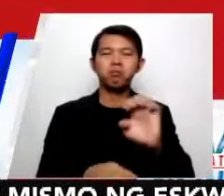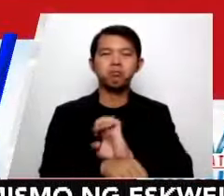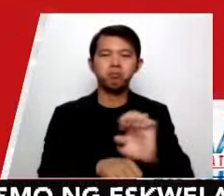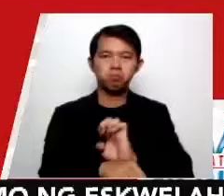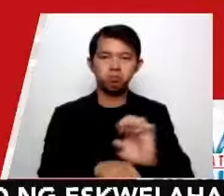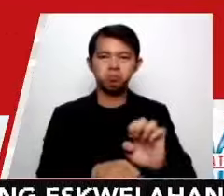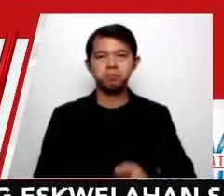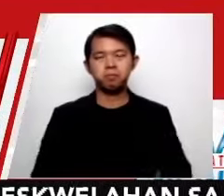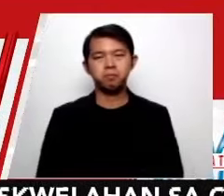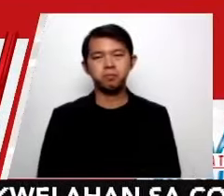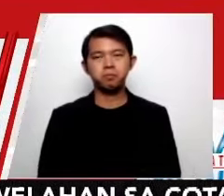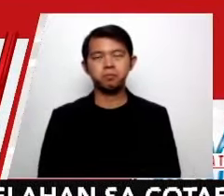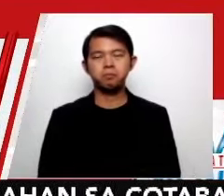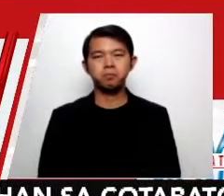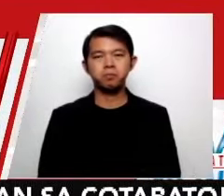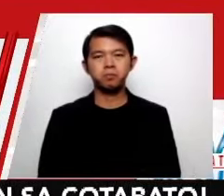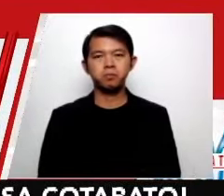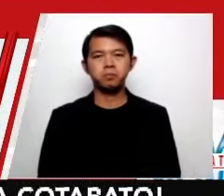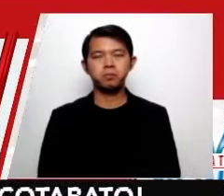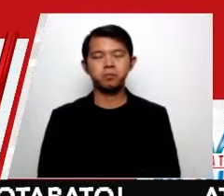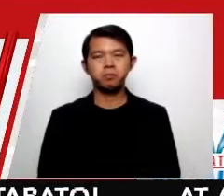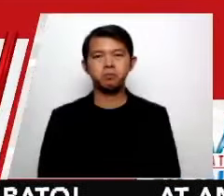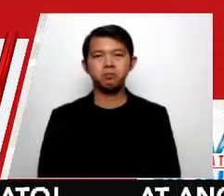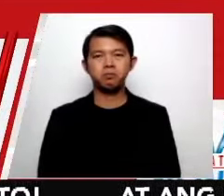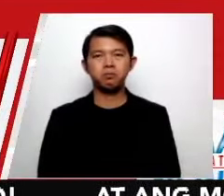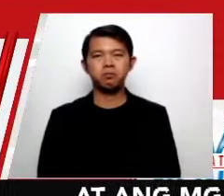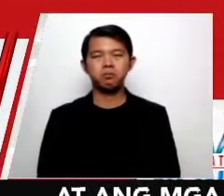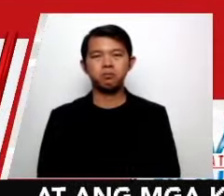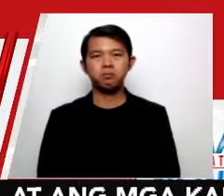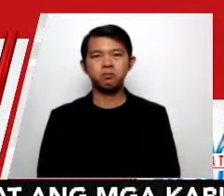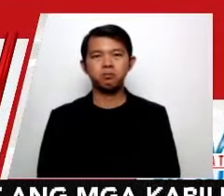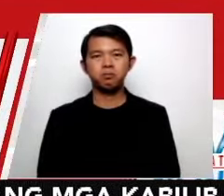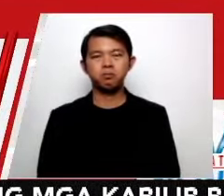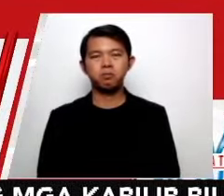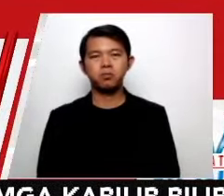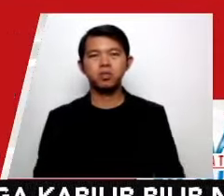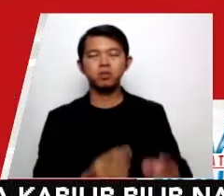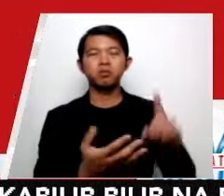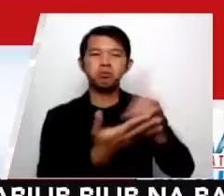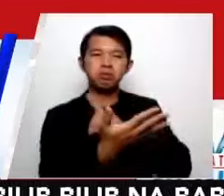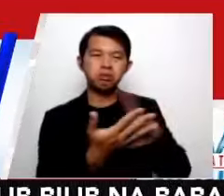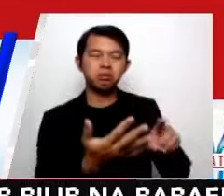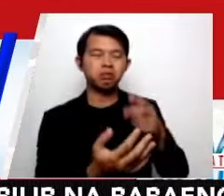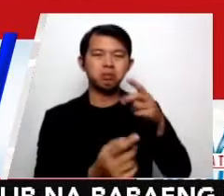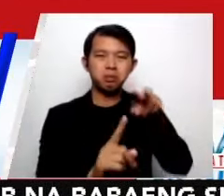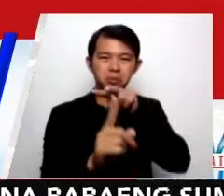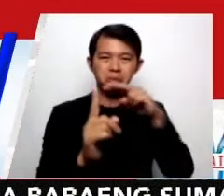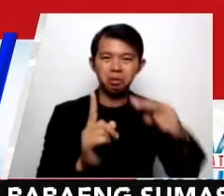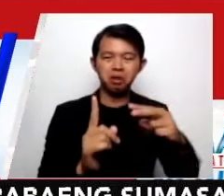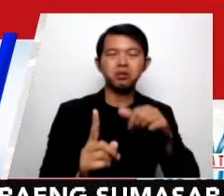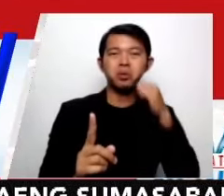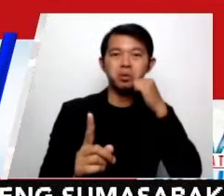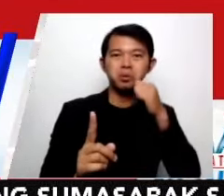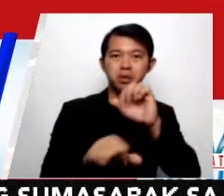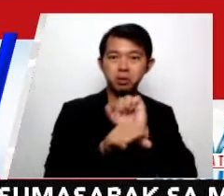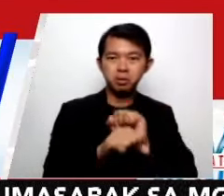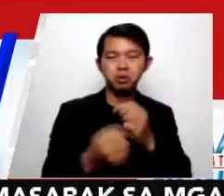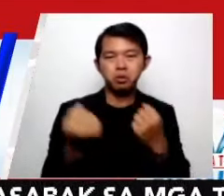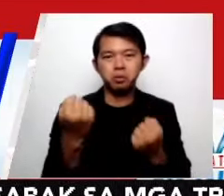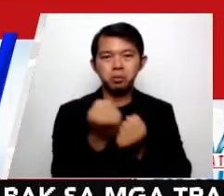Hindi pa rin natin nababasa yung paningin na ang babaeng nagtatrabaho ay pang-suporta lang. At ang